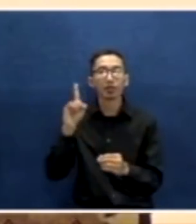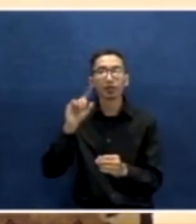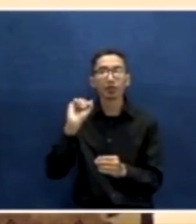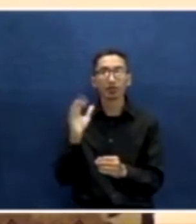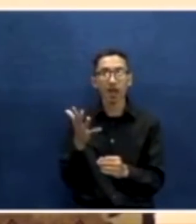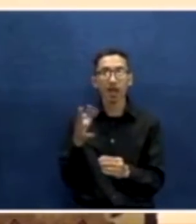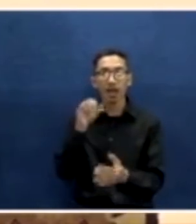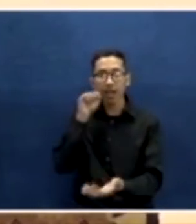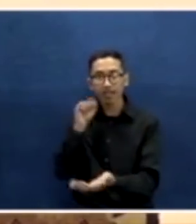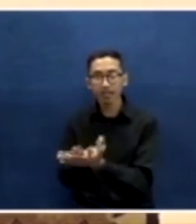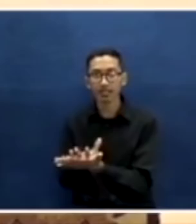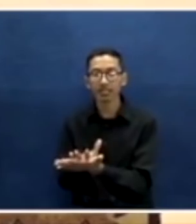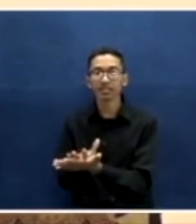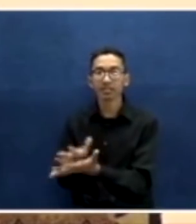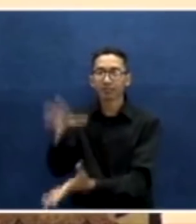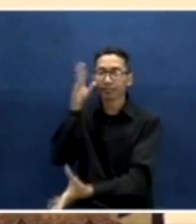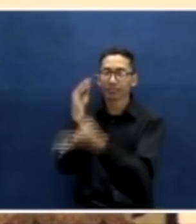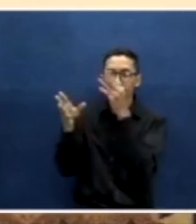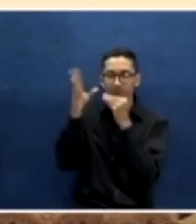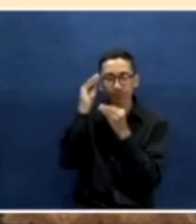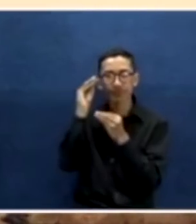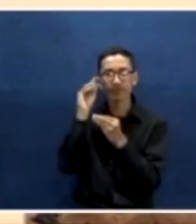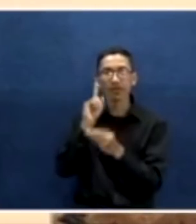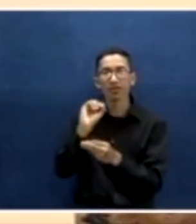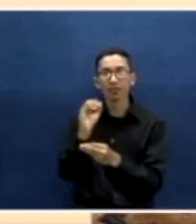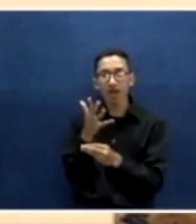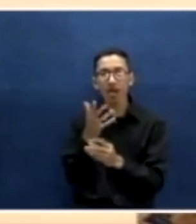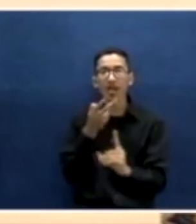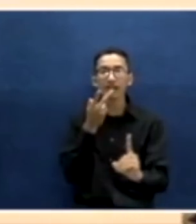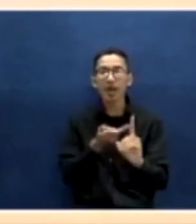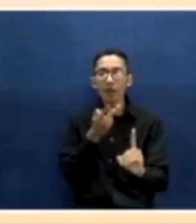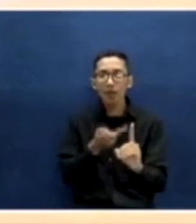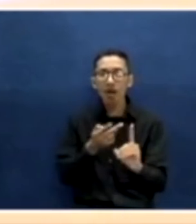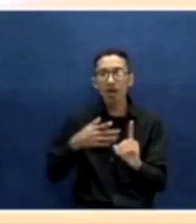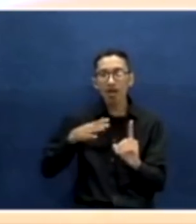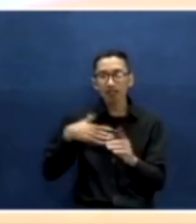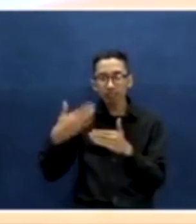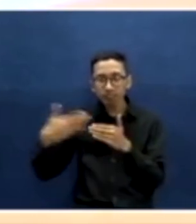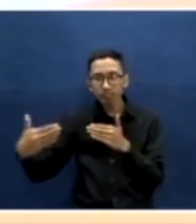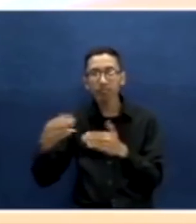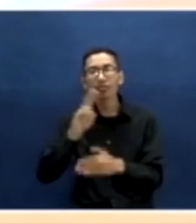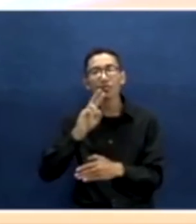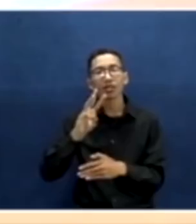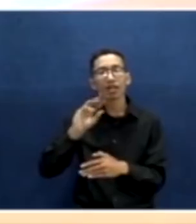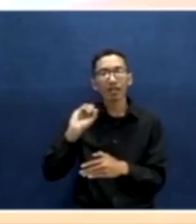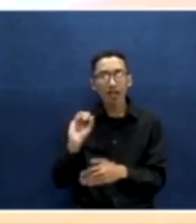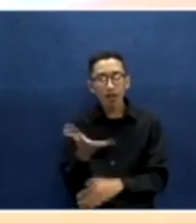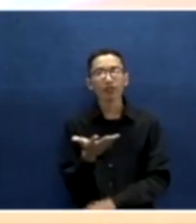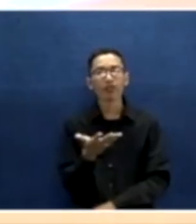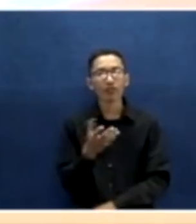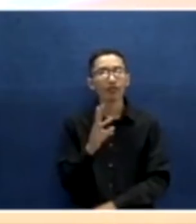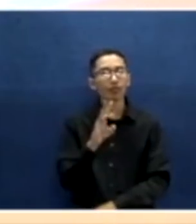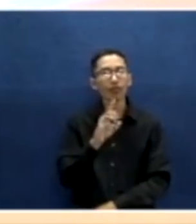Imam Ahmad bahkan lebih itu karena Rasulullah tinggal dan berdakwah selama 23 tahun yang namanya hadis tokulo mau dipakai